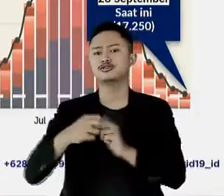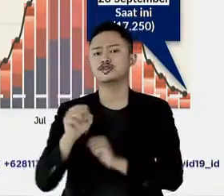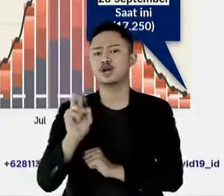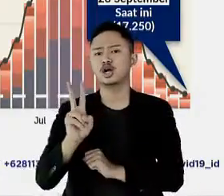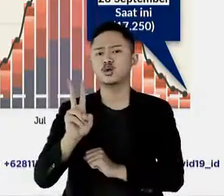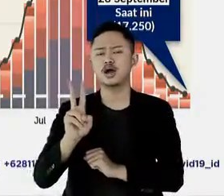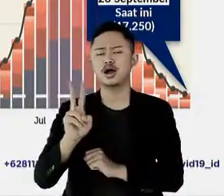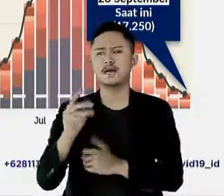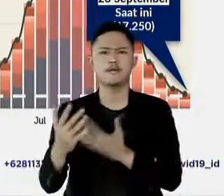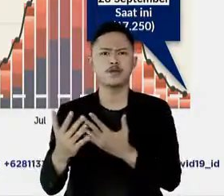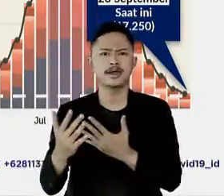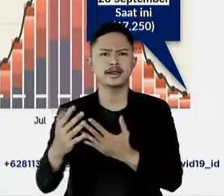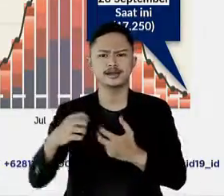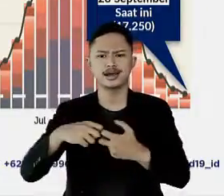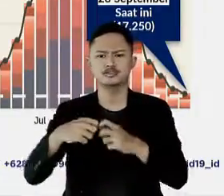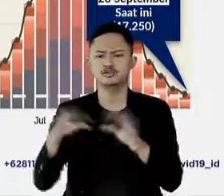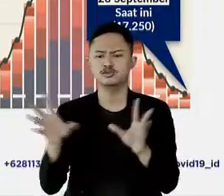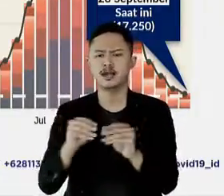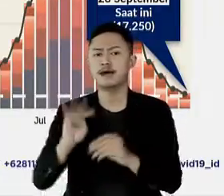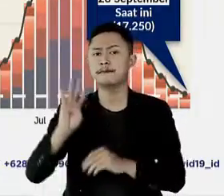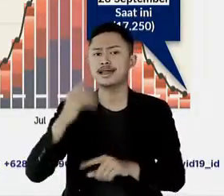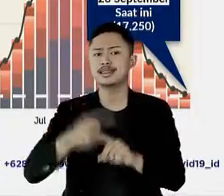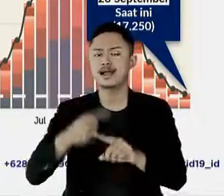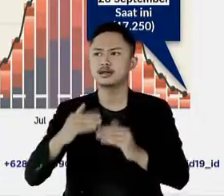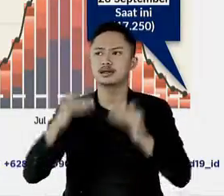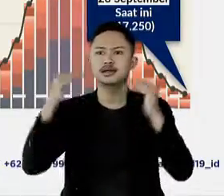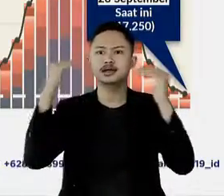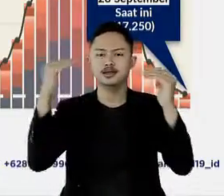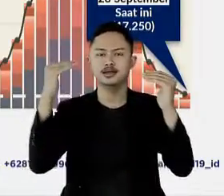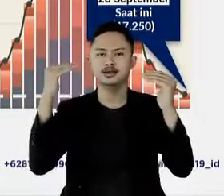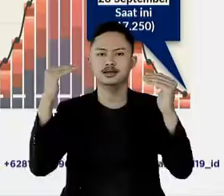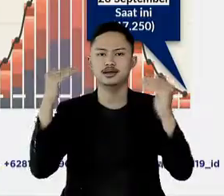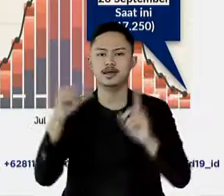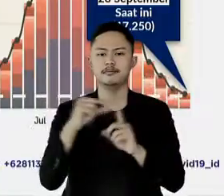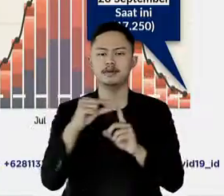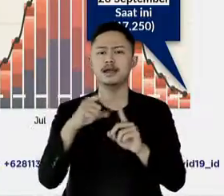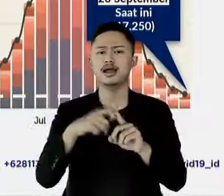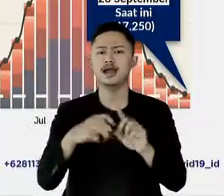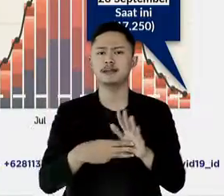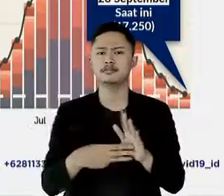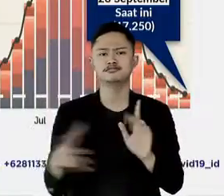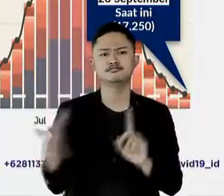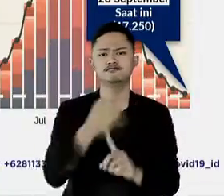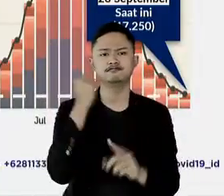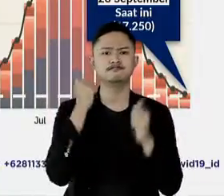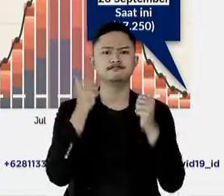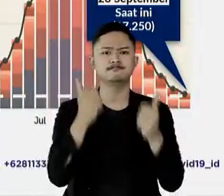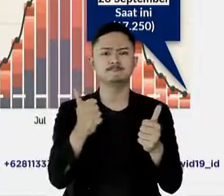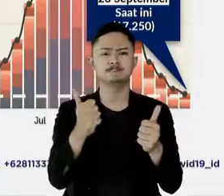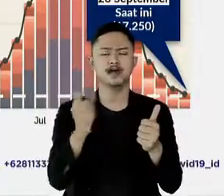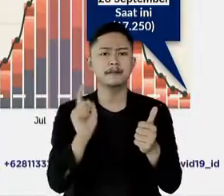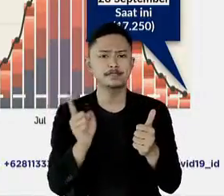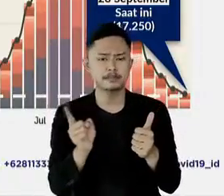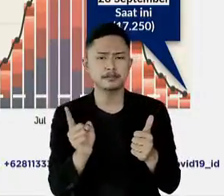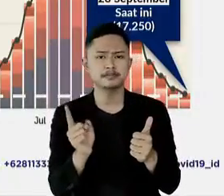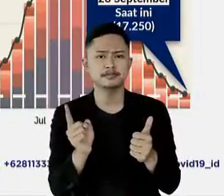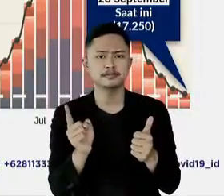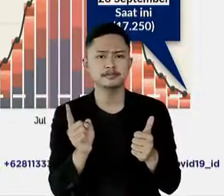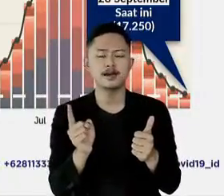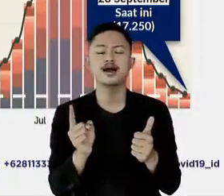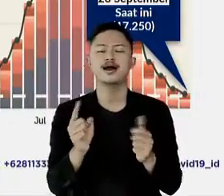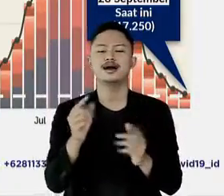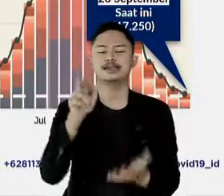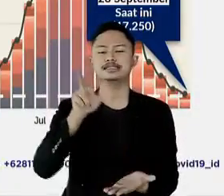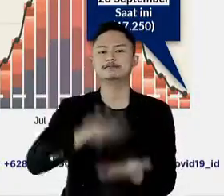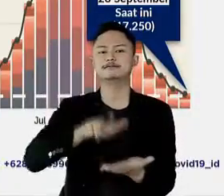kedua yang empat kali lebih tinggi keberhasilan ppkm ini didukung oleh beberapa hal yaitu pertama kebijakan